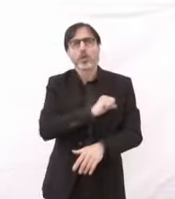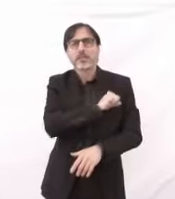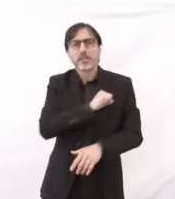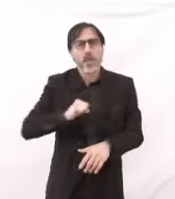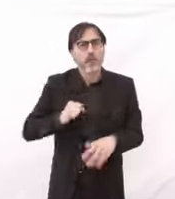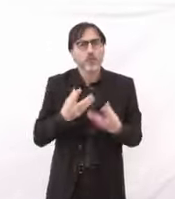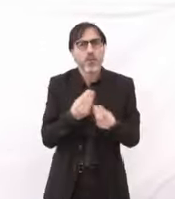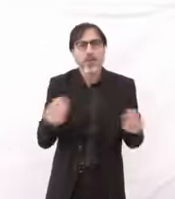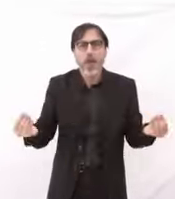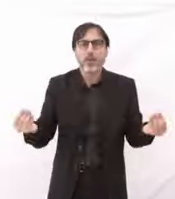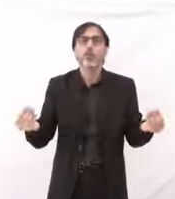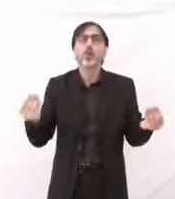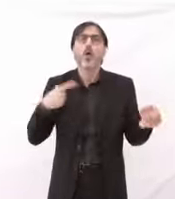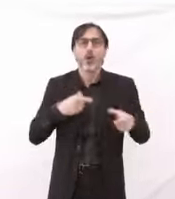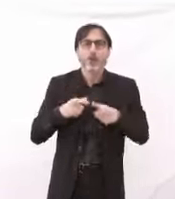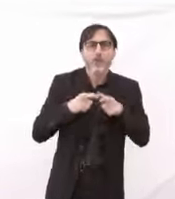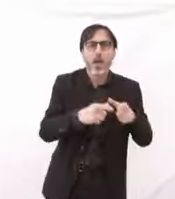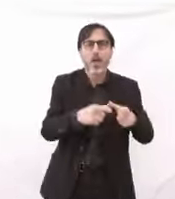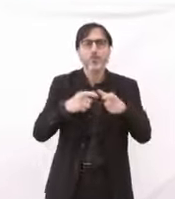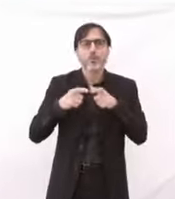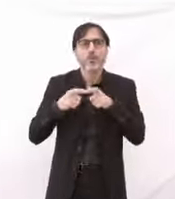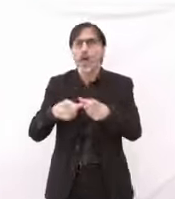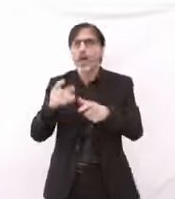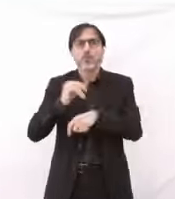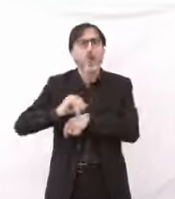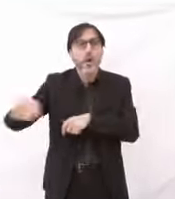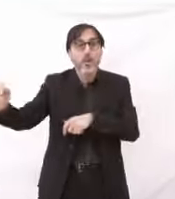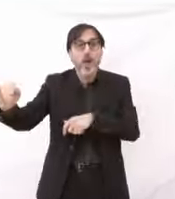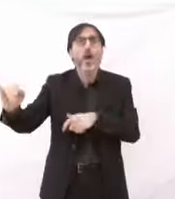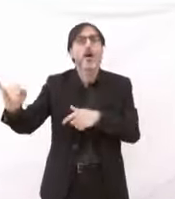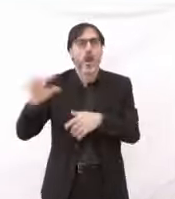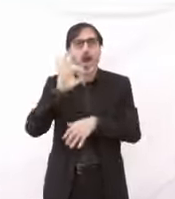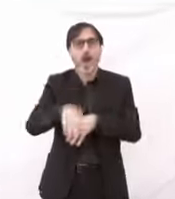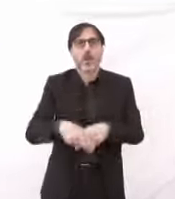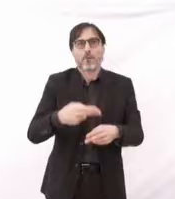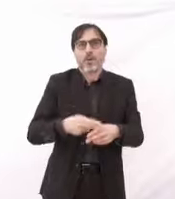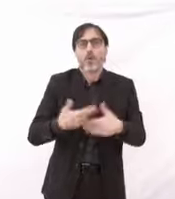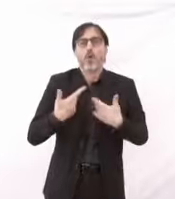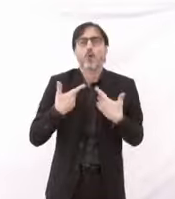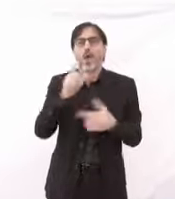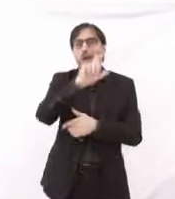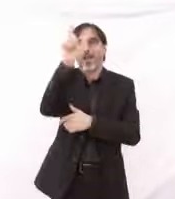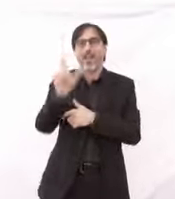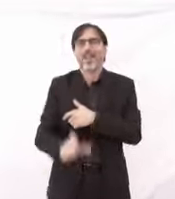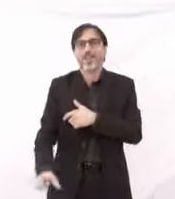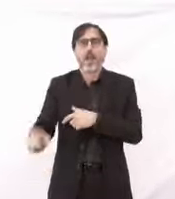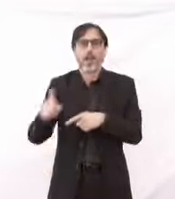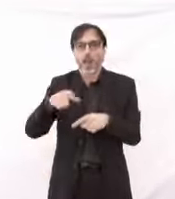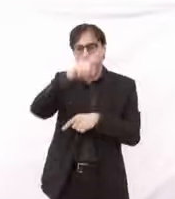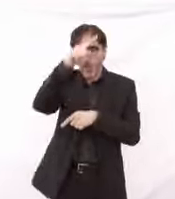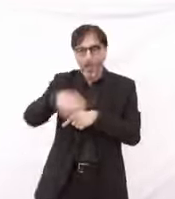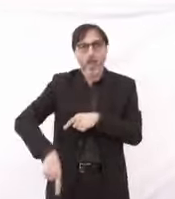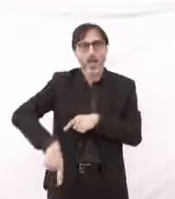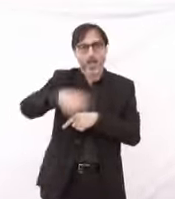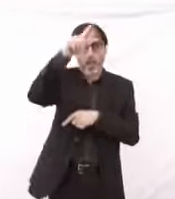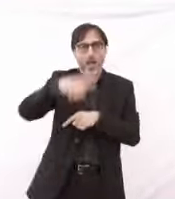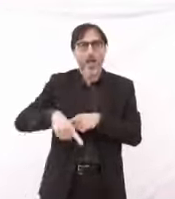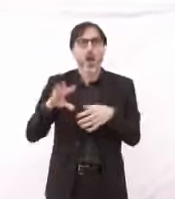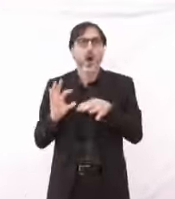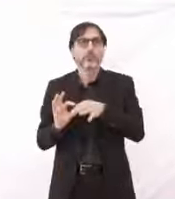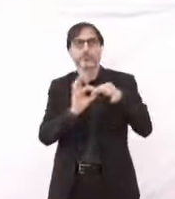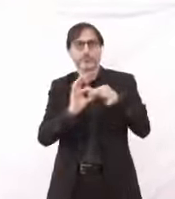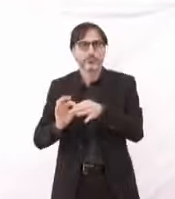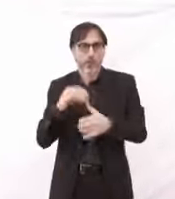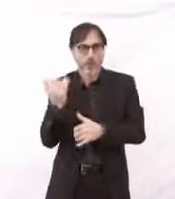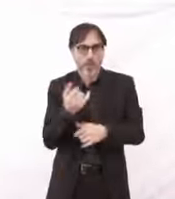giornata, mettendosi in viaggio da posti anche lontani. La nostra Italia è molto lunga e non sempre ben collegata,